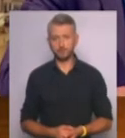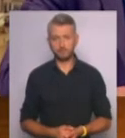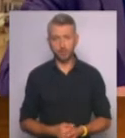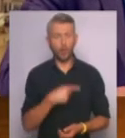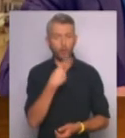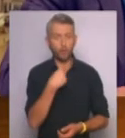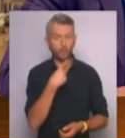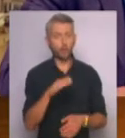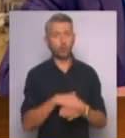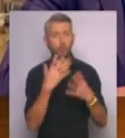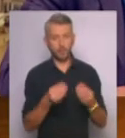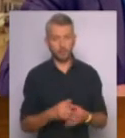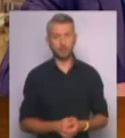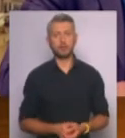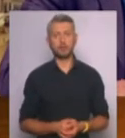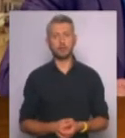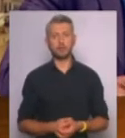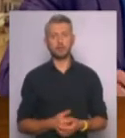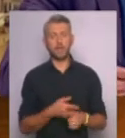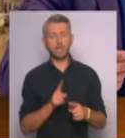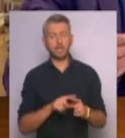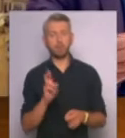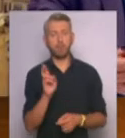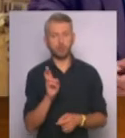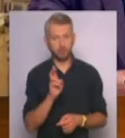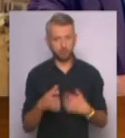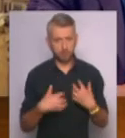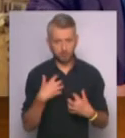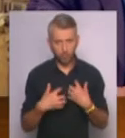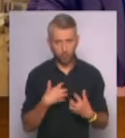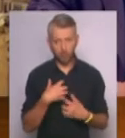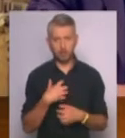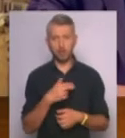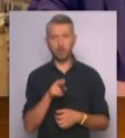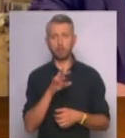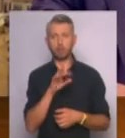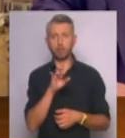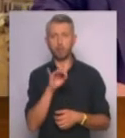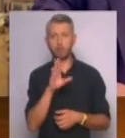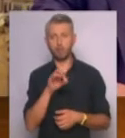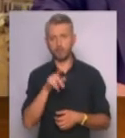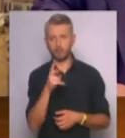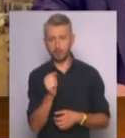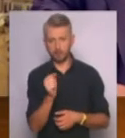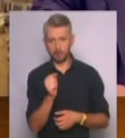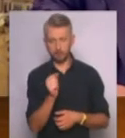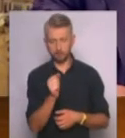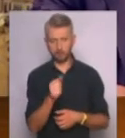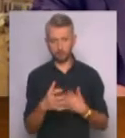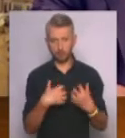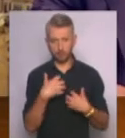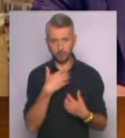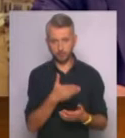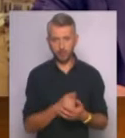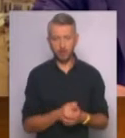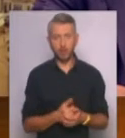Говорю, добрий день. Добрий день. Це Бортниці заспокоїть, Добровольська заспокоїть, пана Андрія. Да, тетя Галя, здрасте. У